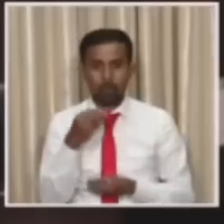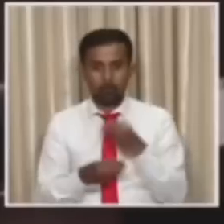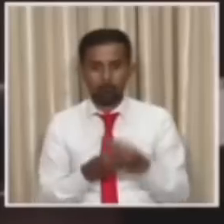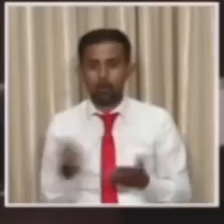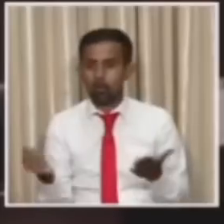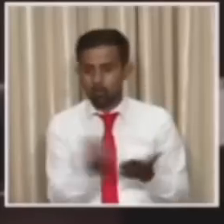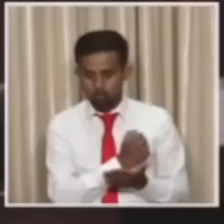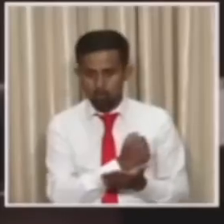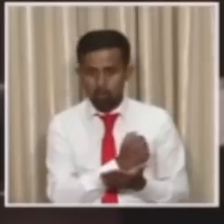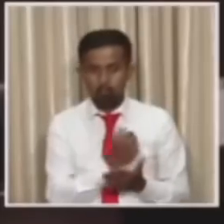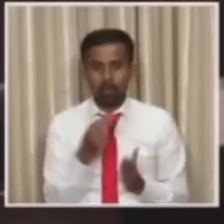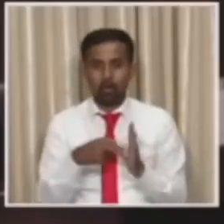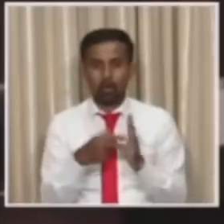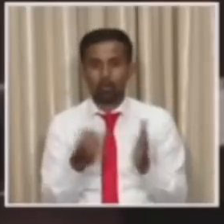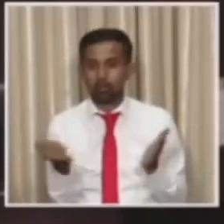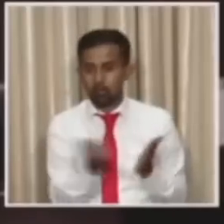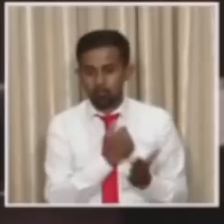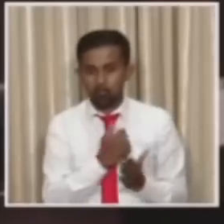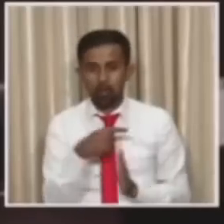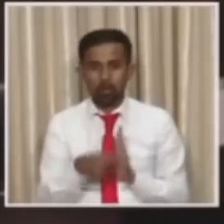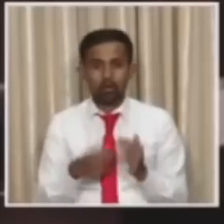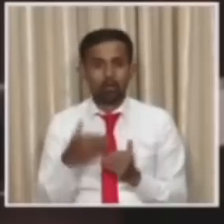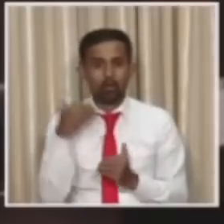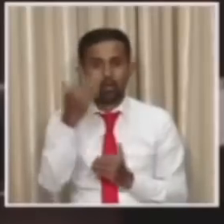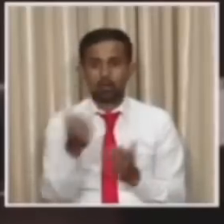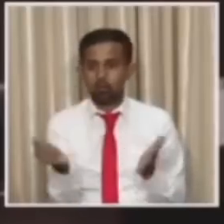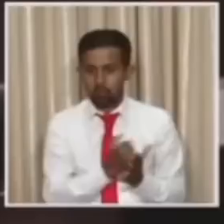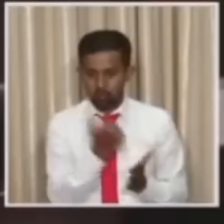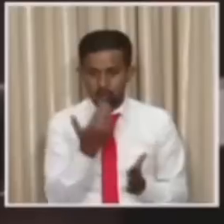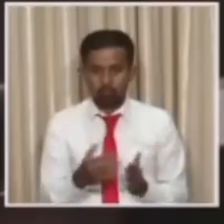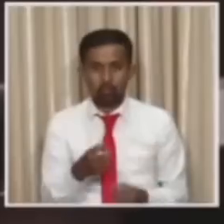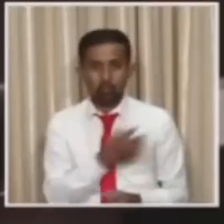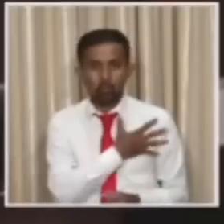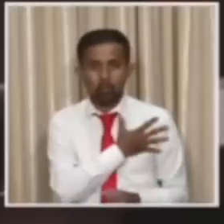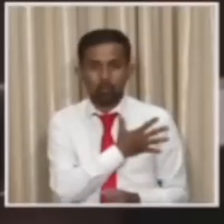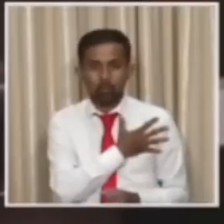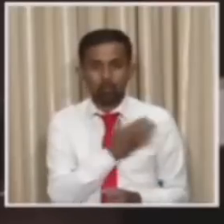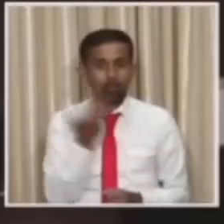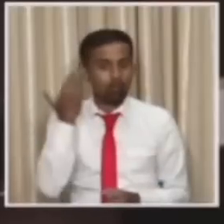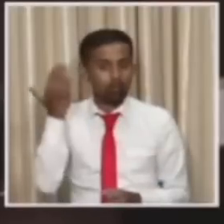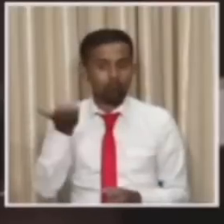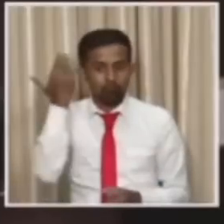විනාශ කරපු ආර්ථිකය විනාශ කරපු මේ රටේ අනාගතයක් නැති කරපු ගෝඨාභය රාජපක්ෂට සද්ද වැඩි